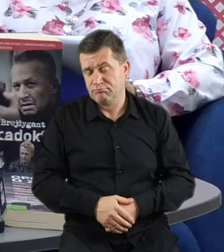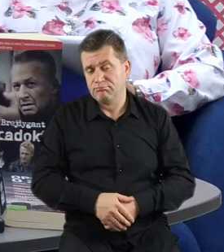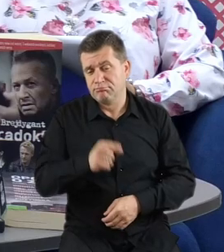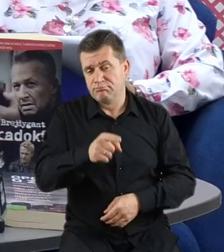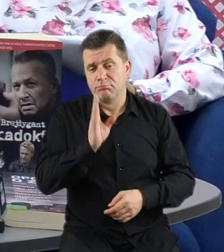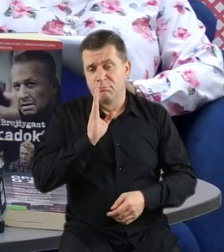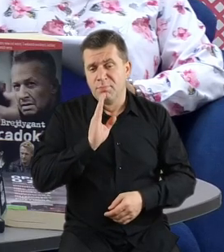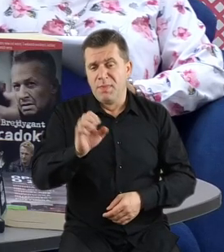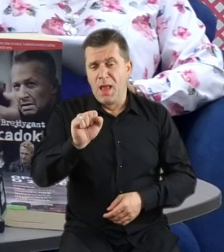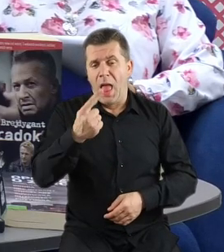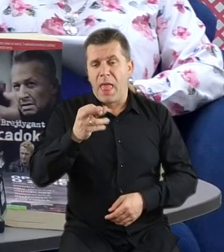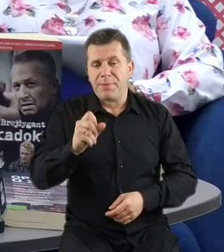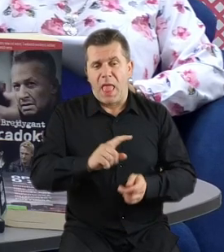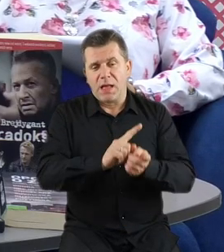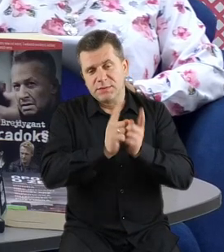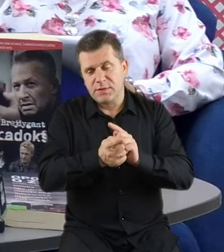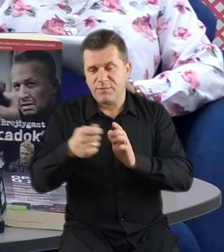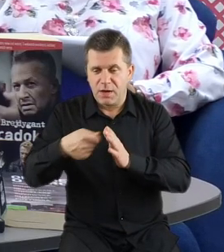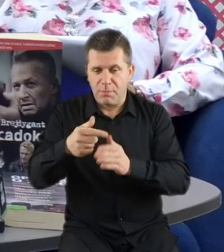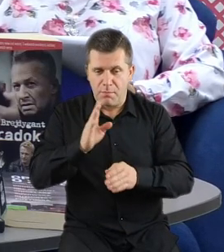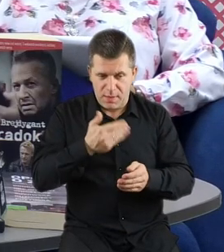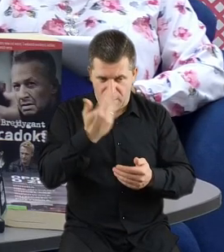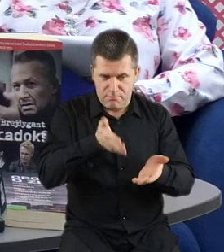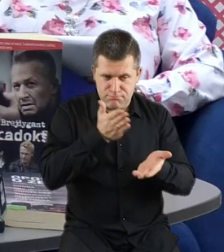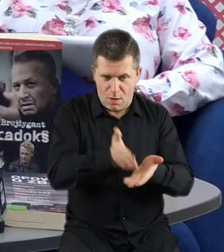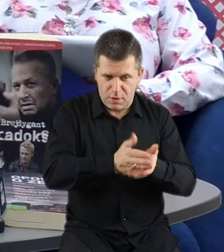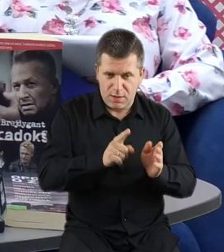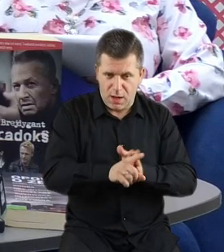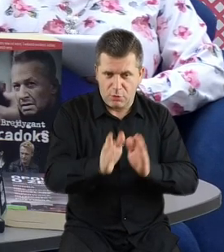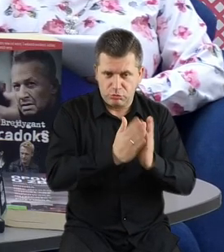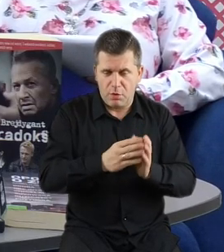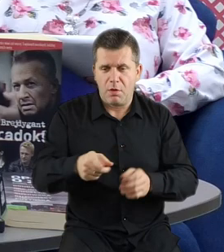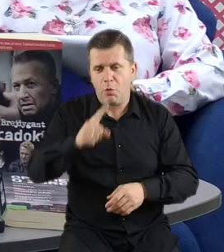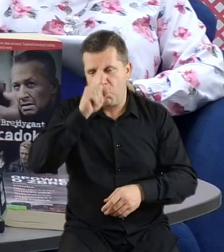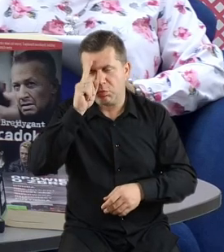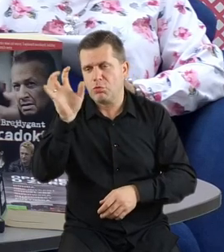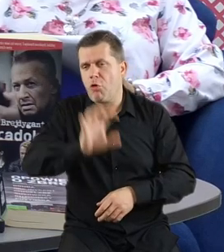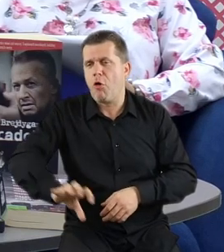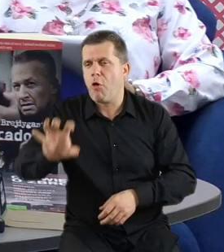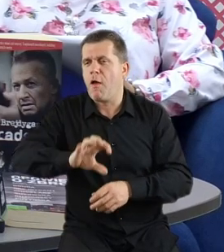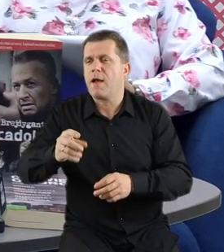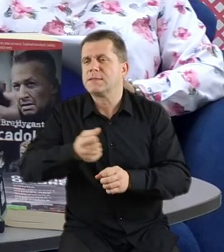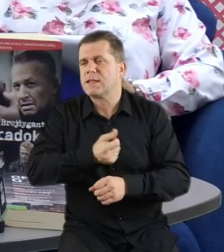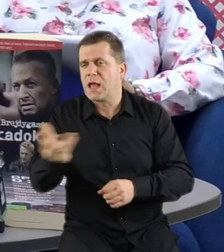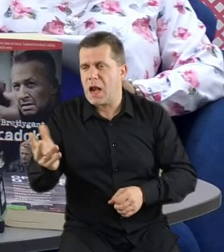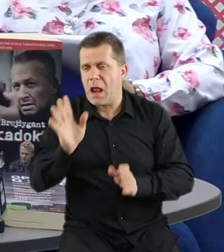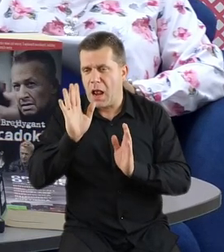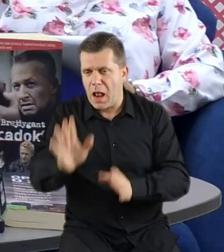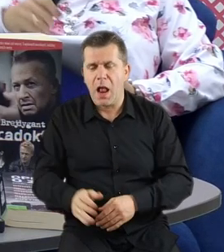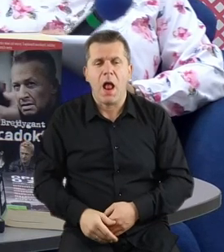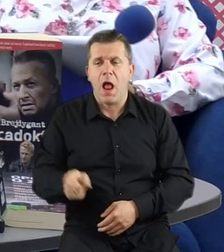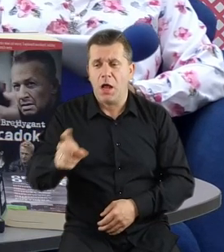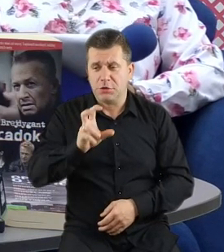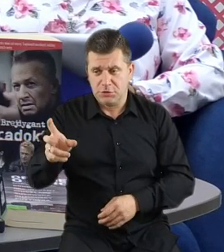Bo mnie się wydaje, że czytelnik obejrzy serial, natomiast koneser kina niekoniecznie sięgnie po książkę.